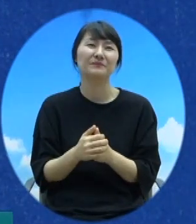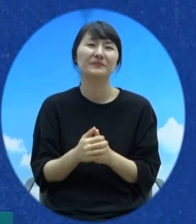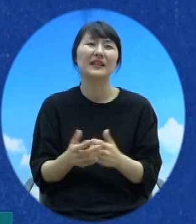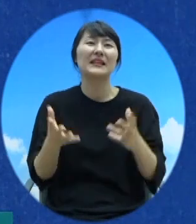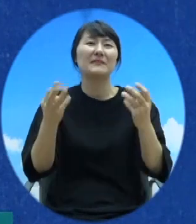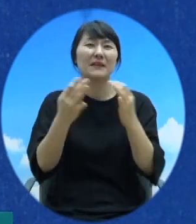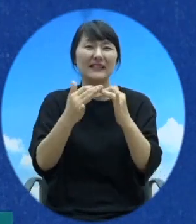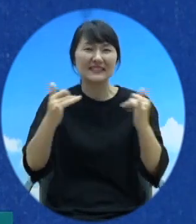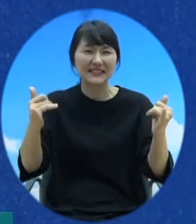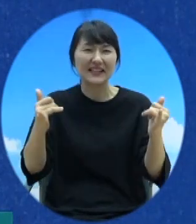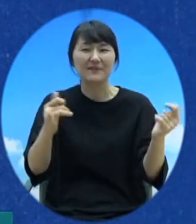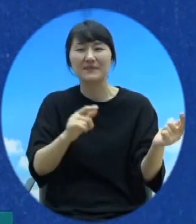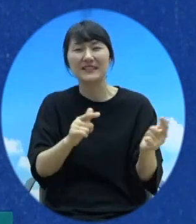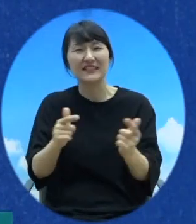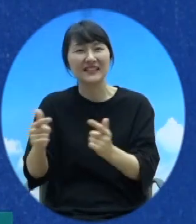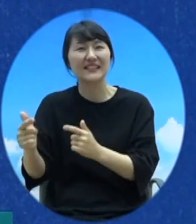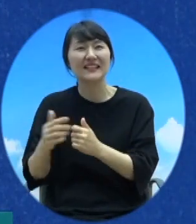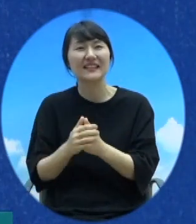많은 사람에게